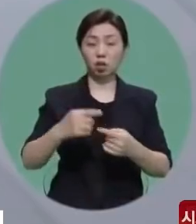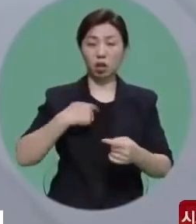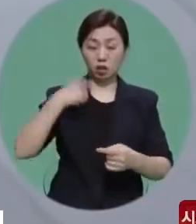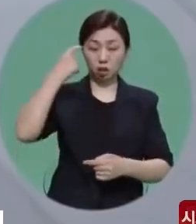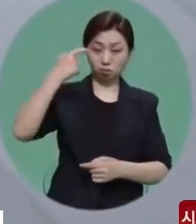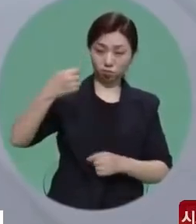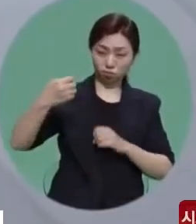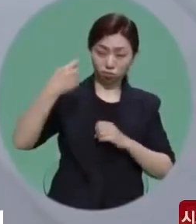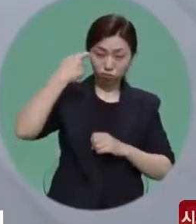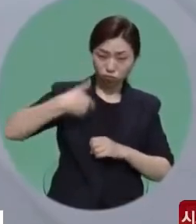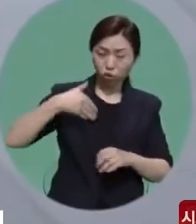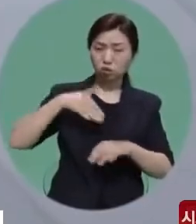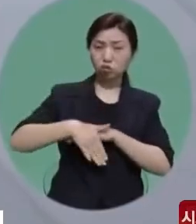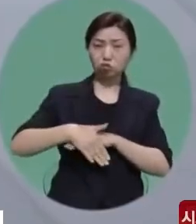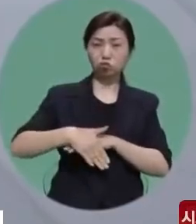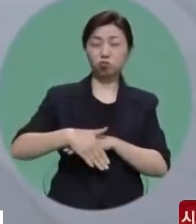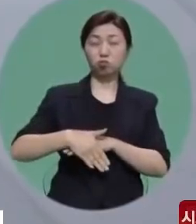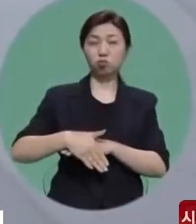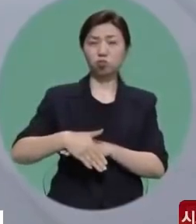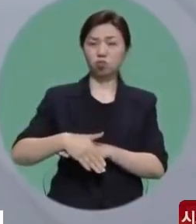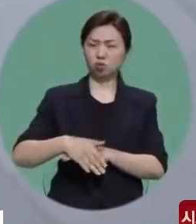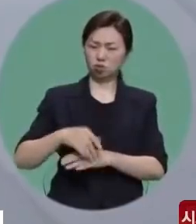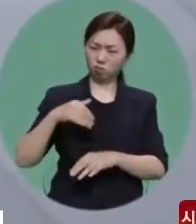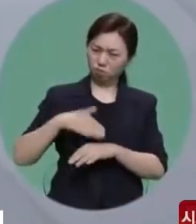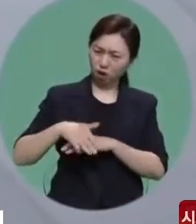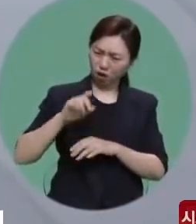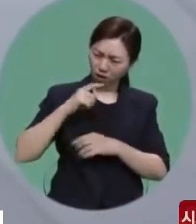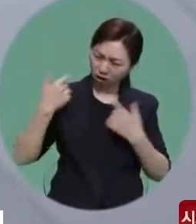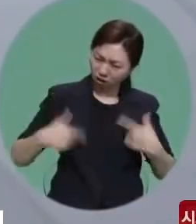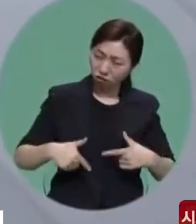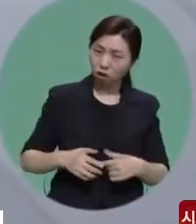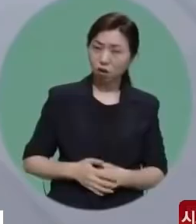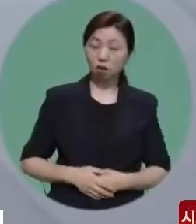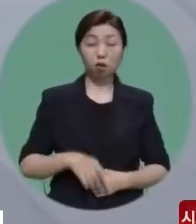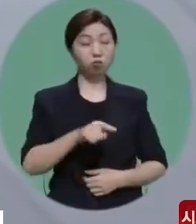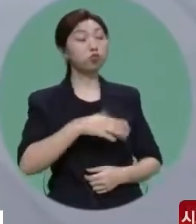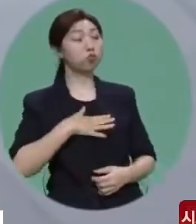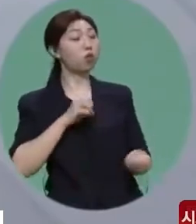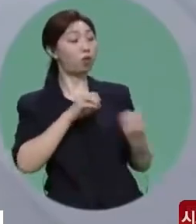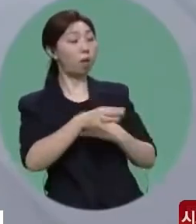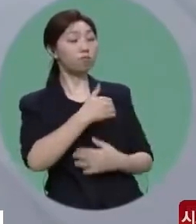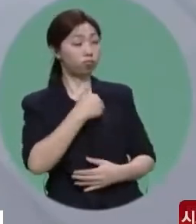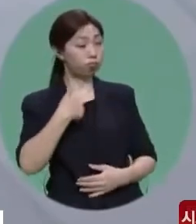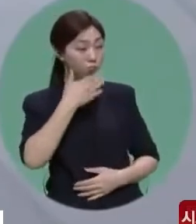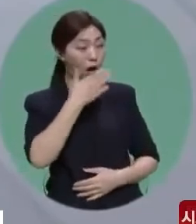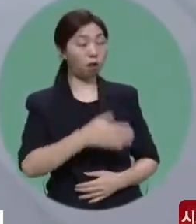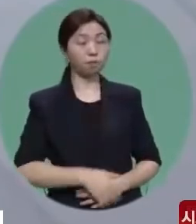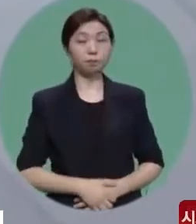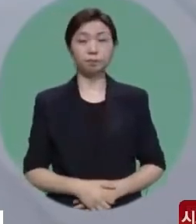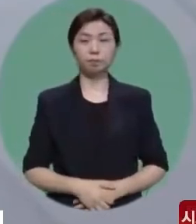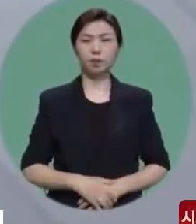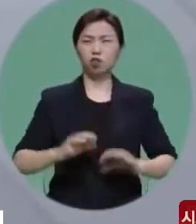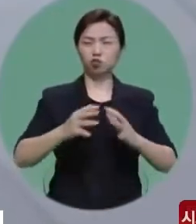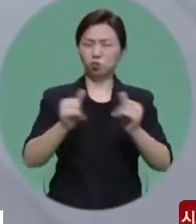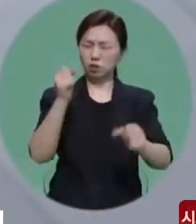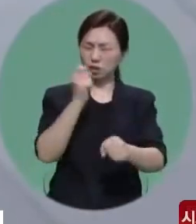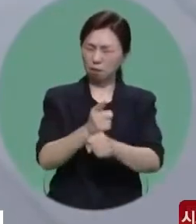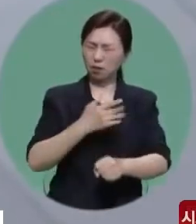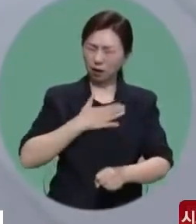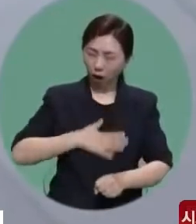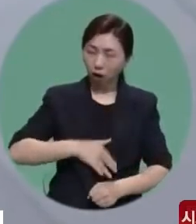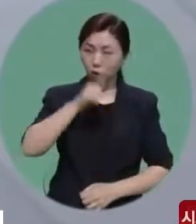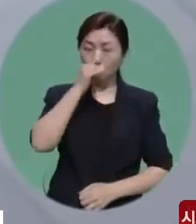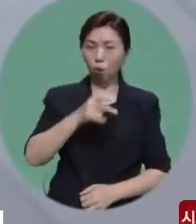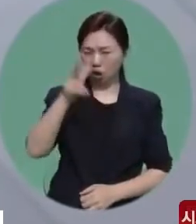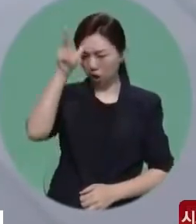방식으로 이렇게 맨날 넘어가지 않고 또 하던 시급 좀 이 국민들이 다 알고 있고 검찰 해서 사건